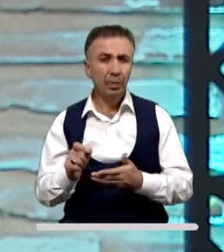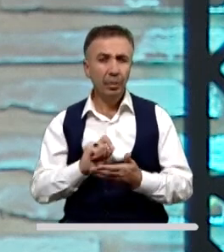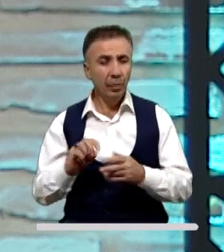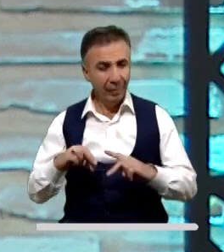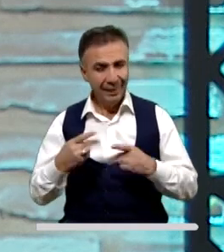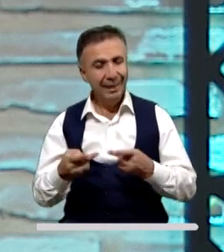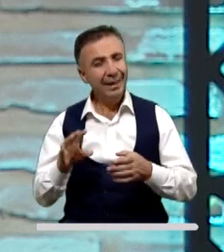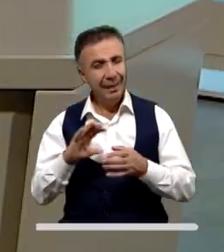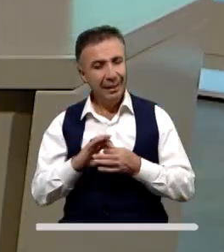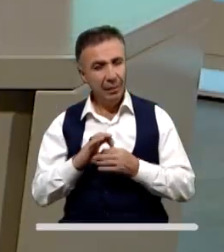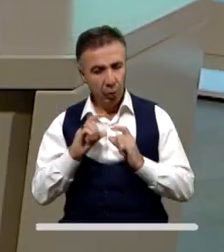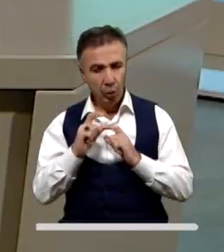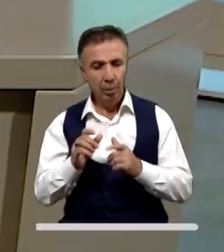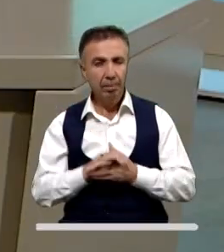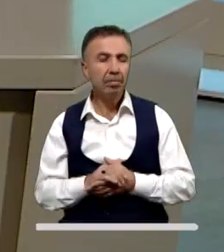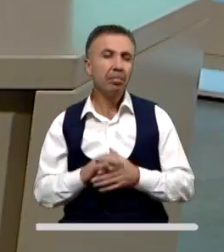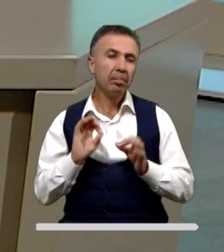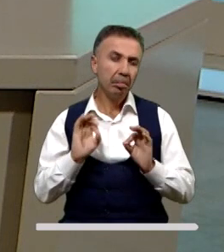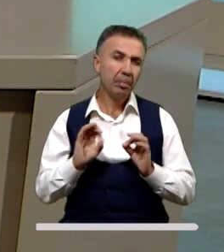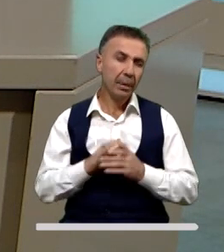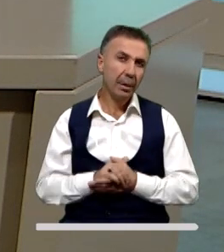Buyurun. Şimdi